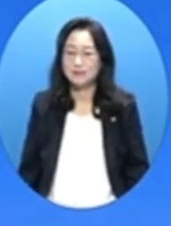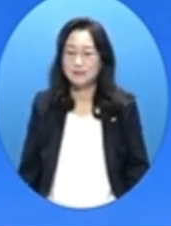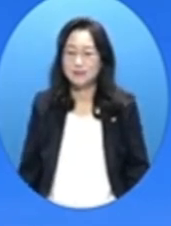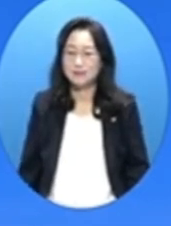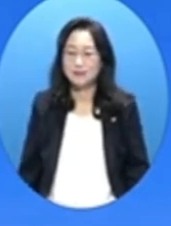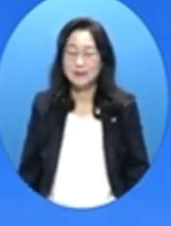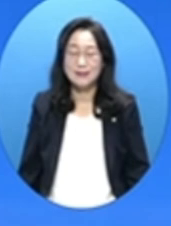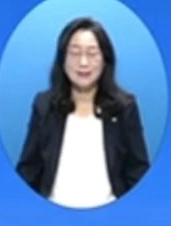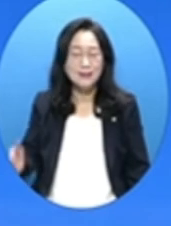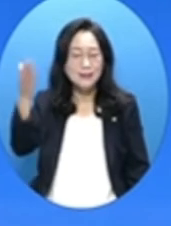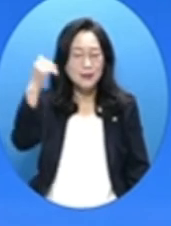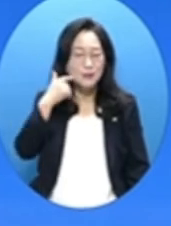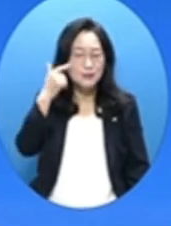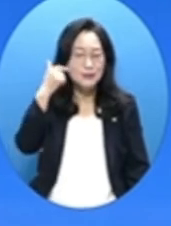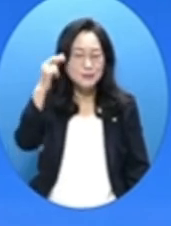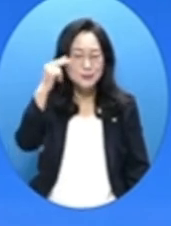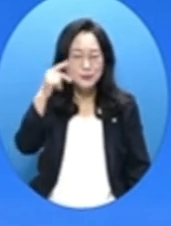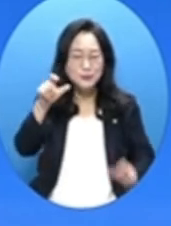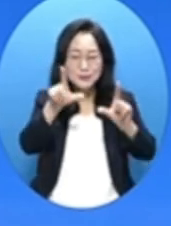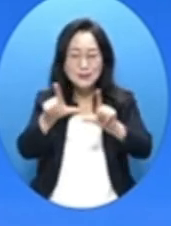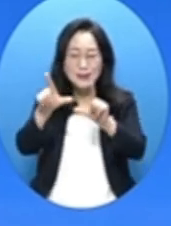미국에 있을 때